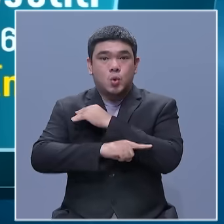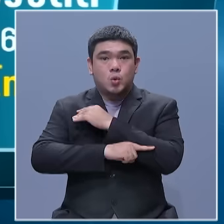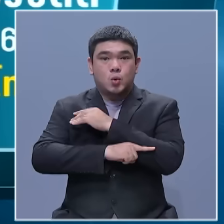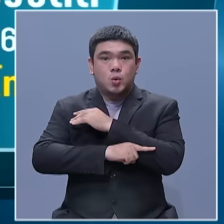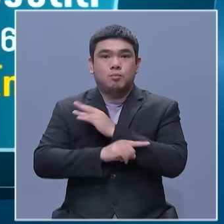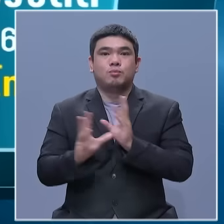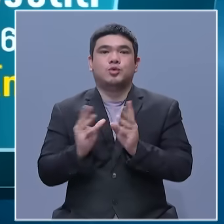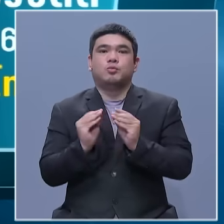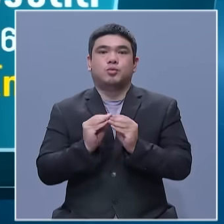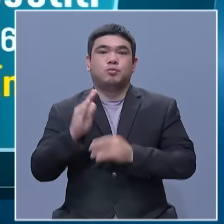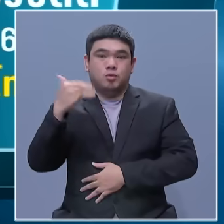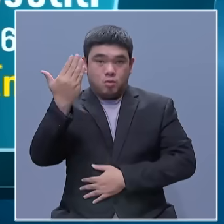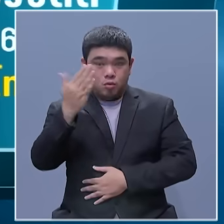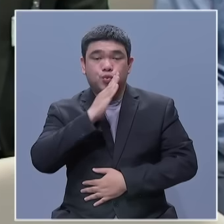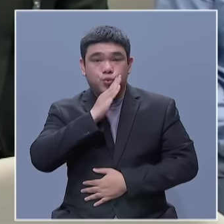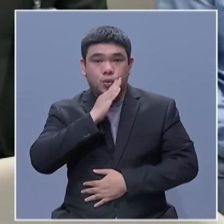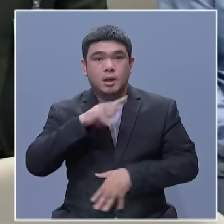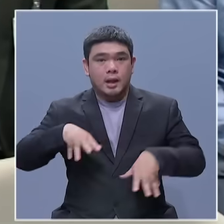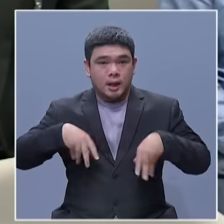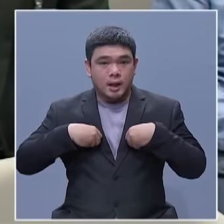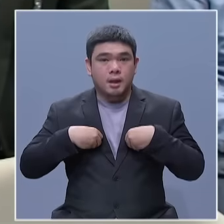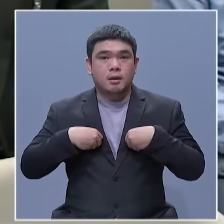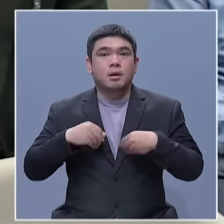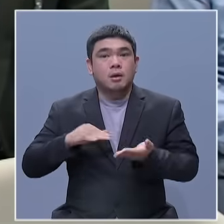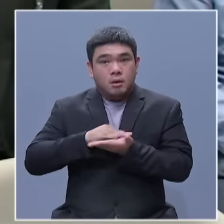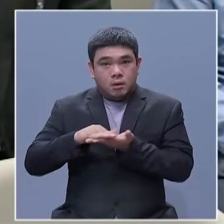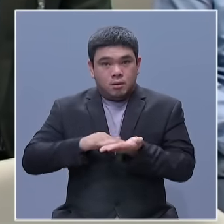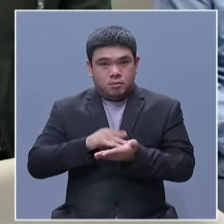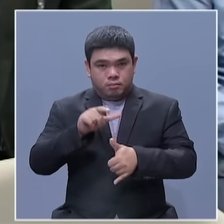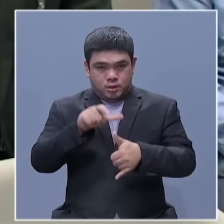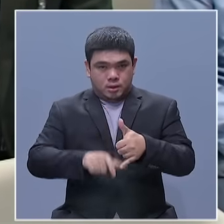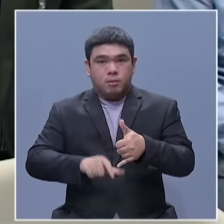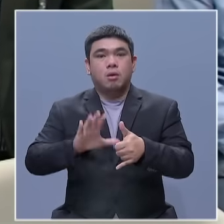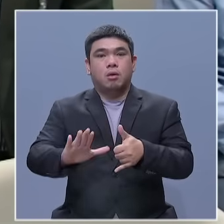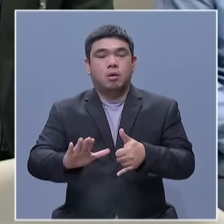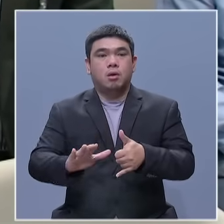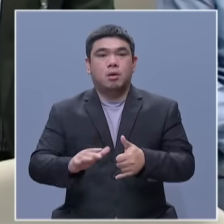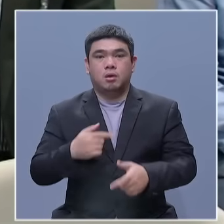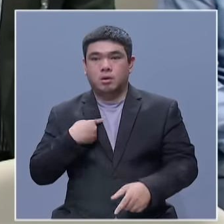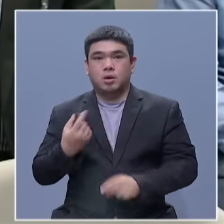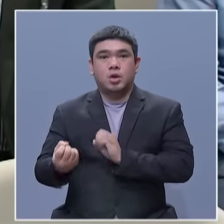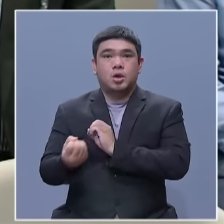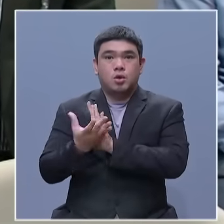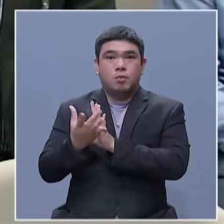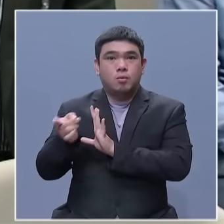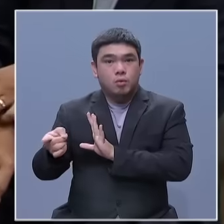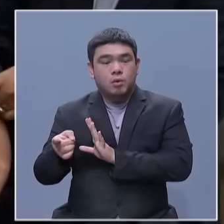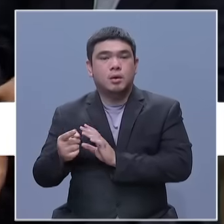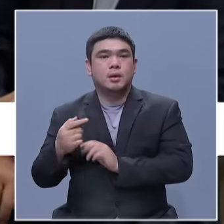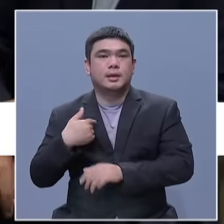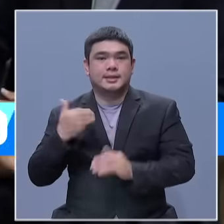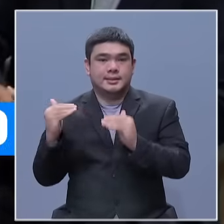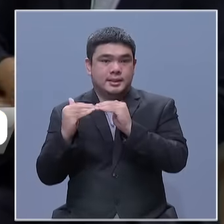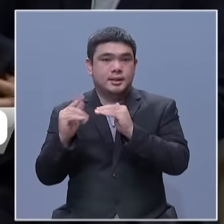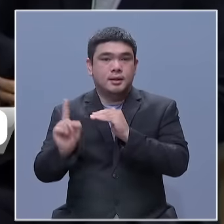มัยการประชุมนะครับเพื่อมีการยอมรับผิดและขอโทษจากการกระทำรวมถึงชดเชยผู้เสียหายพร้อมกับตัดสิทธิ์พึงมีอย่